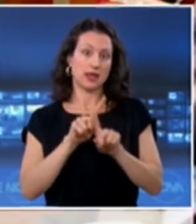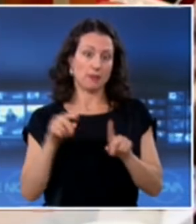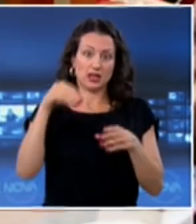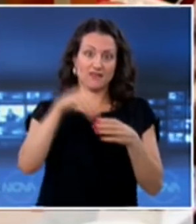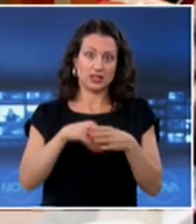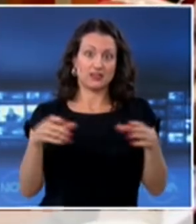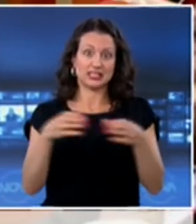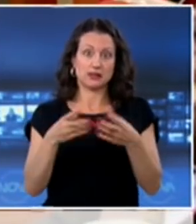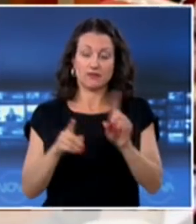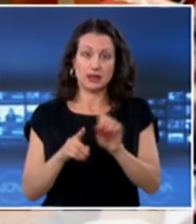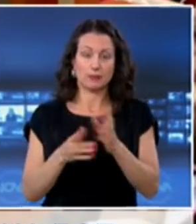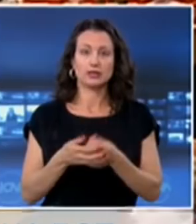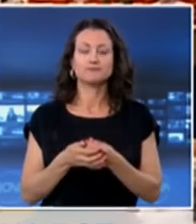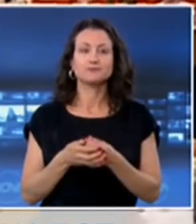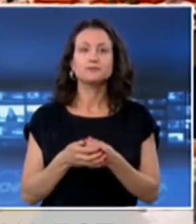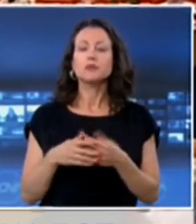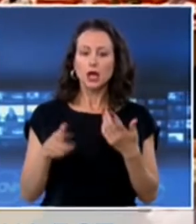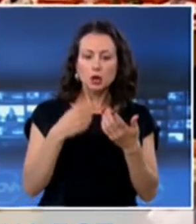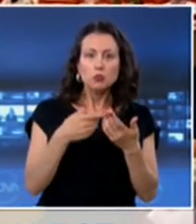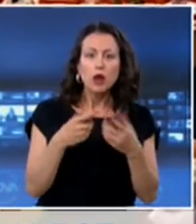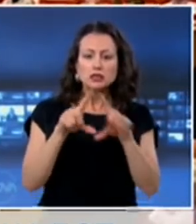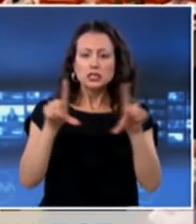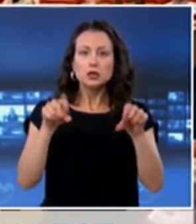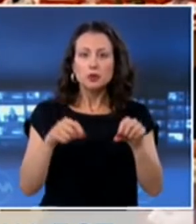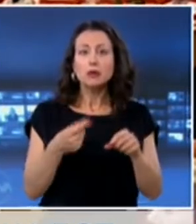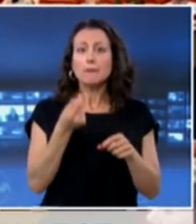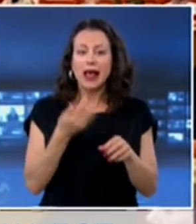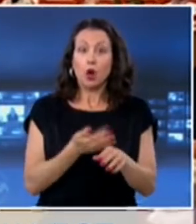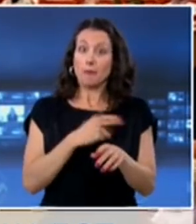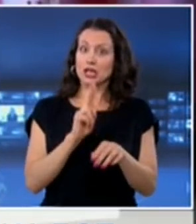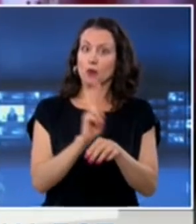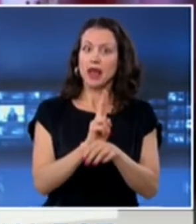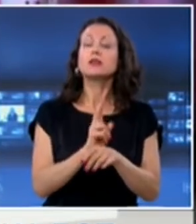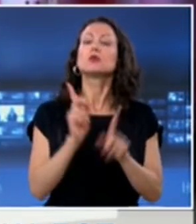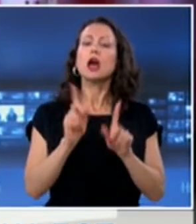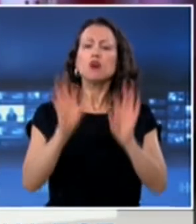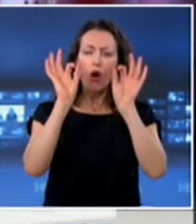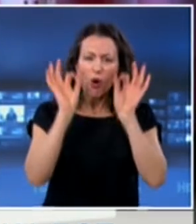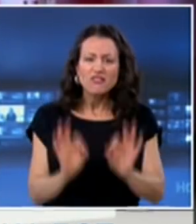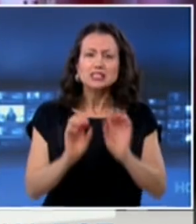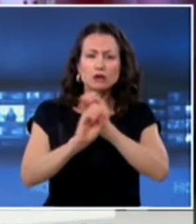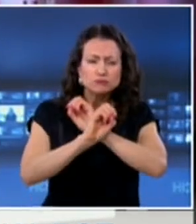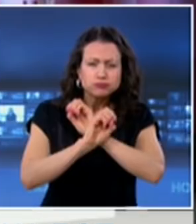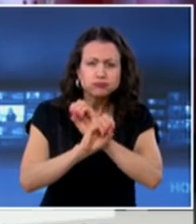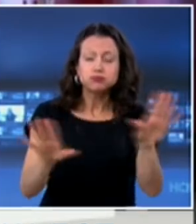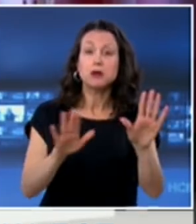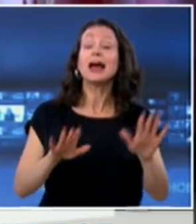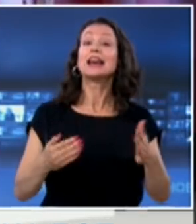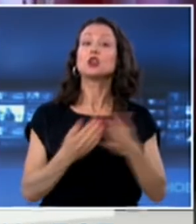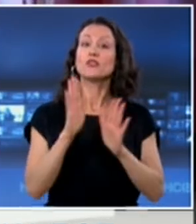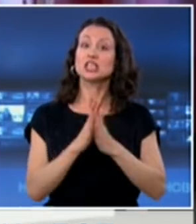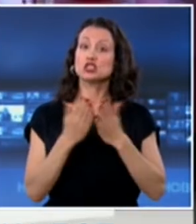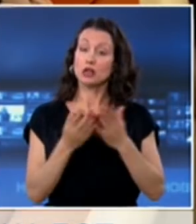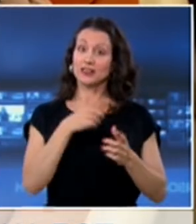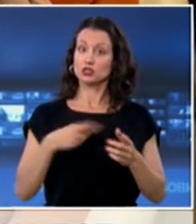Броенето на бюлетините приключи малко преди обяд, когато официално бяха съобщени новите членове на Националния съвет. Както се прогнозираше,